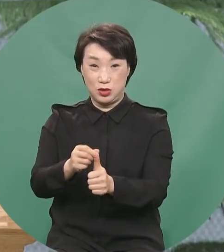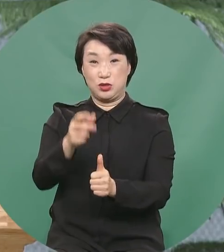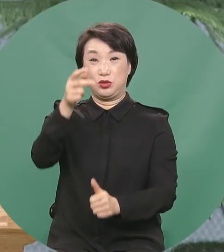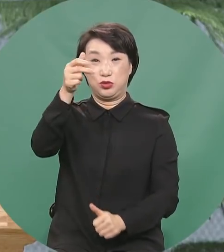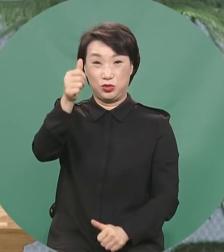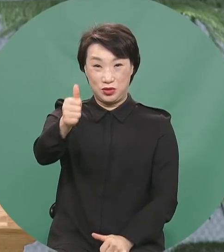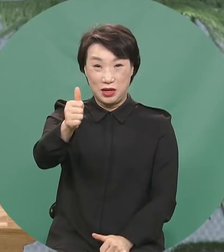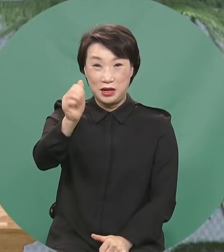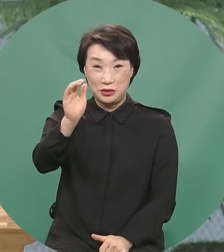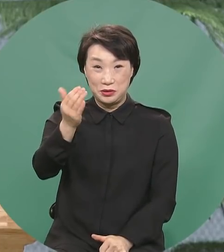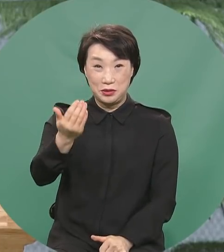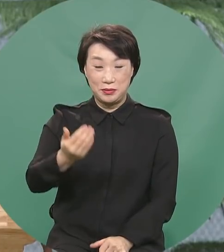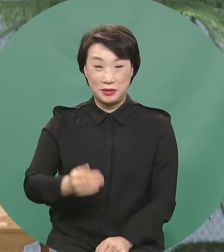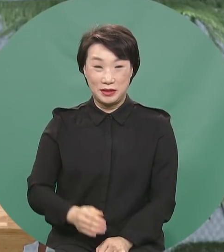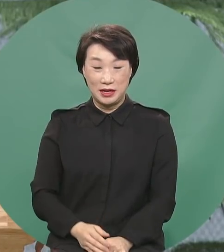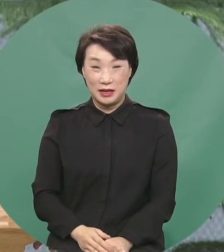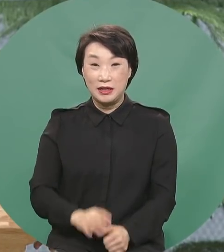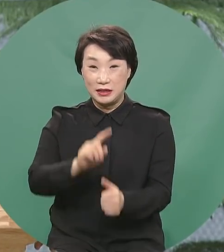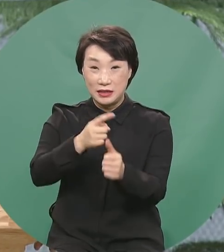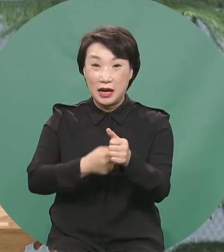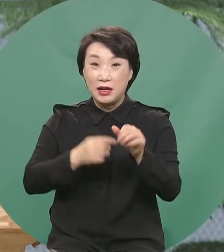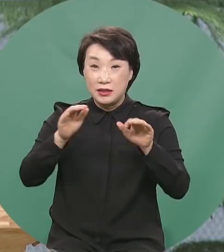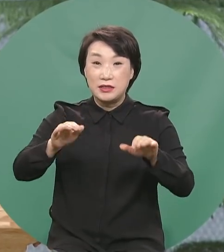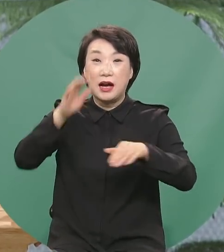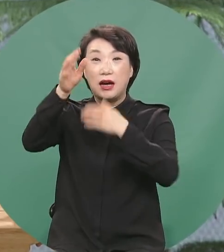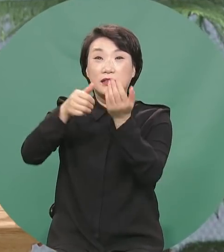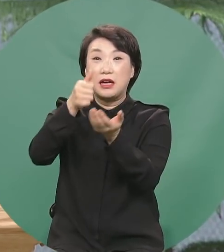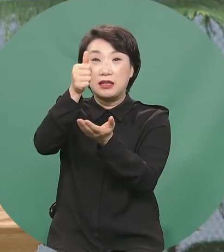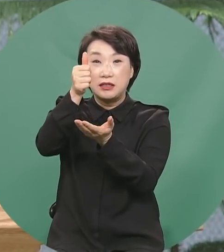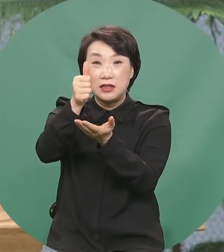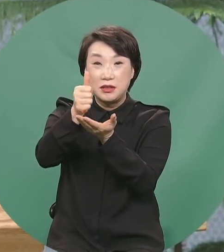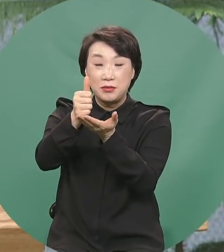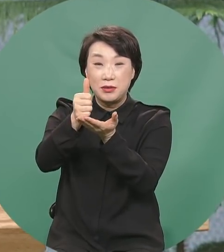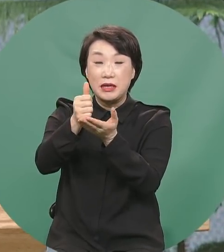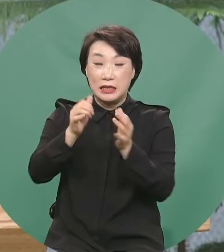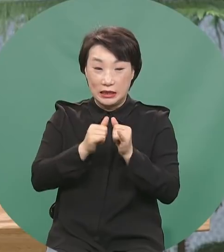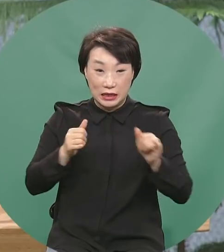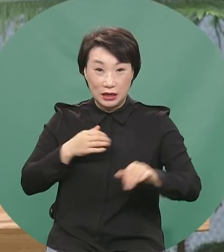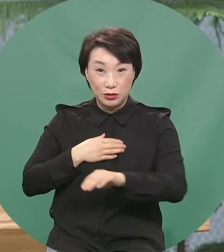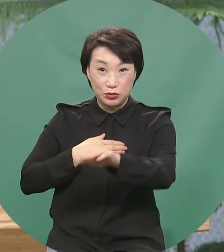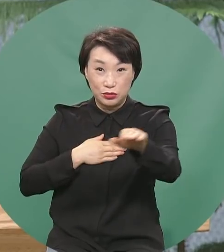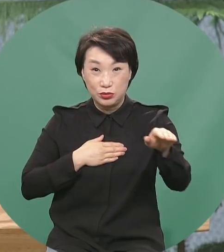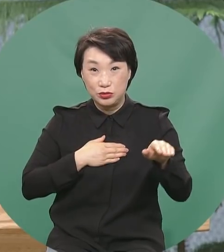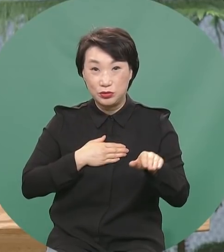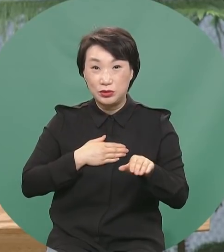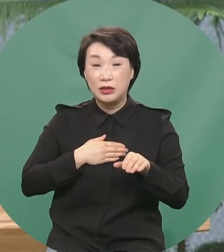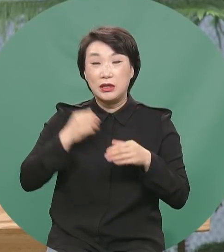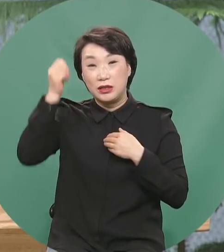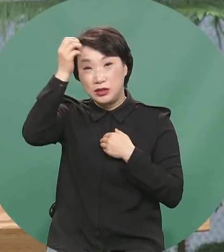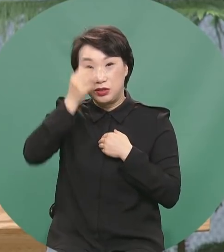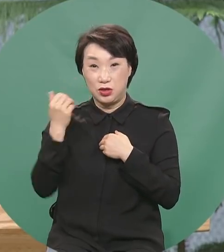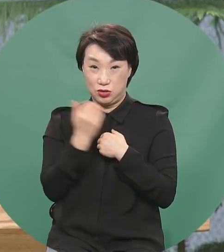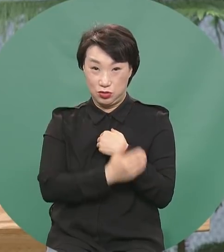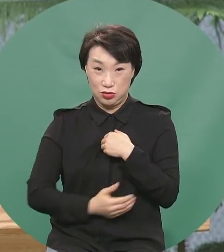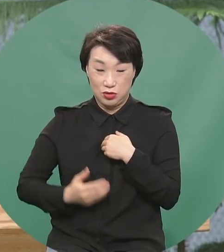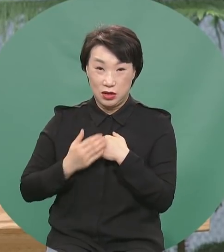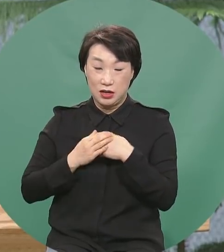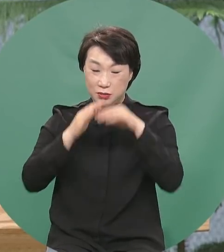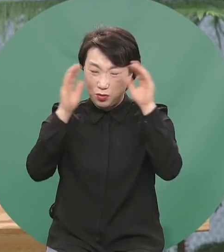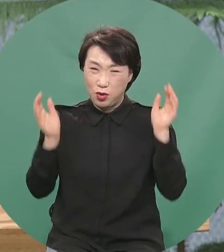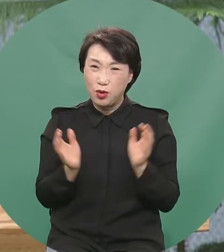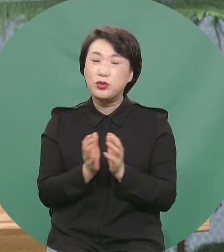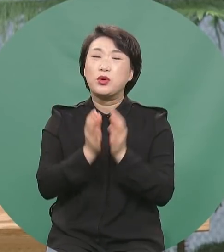분이십니다. 그러므로 하나님은 인간을 영육간의